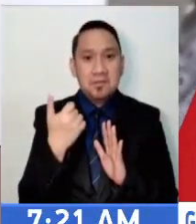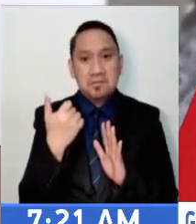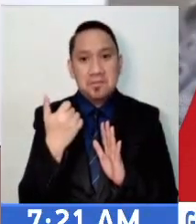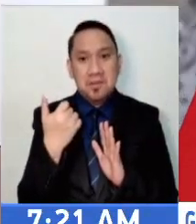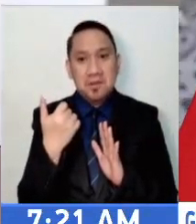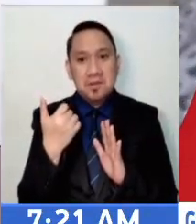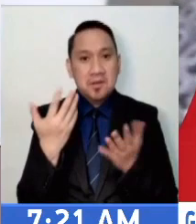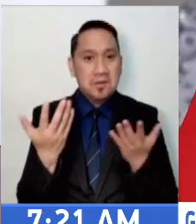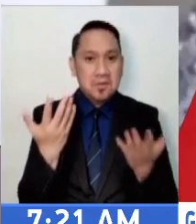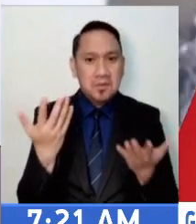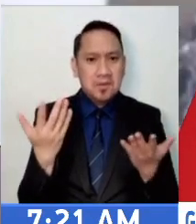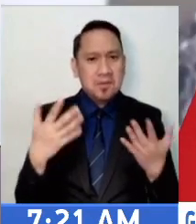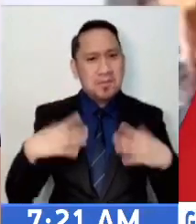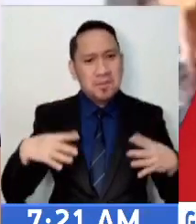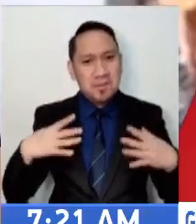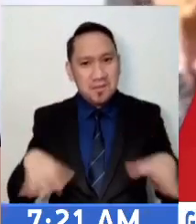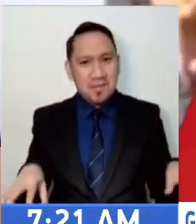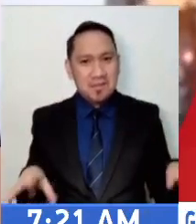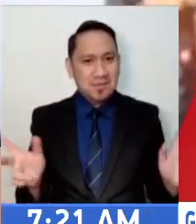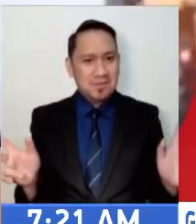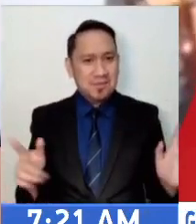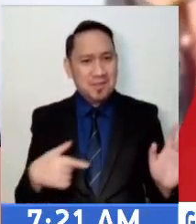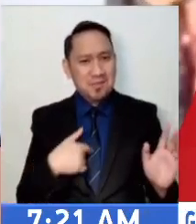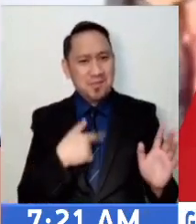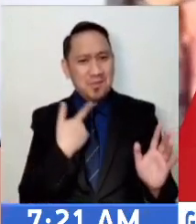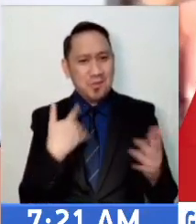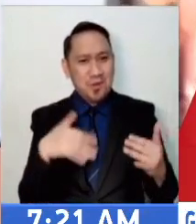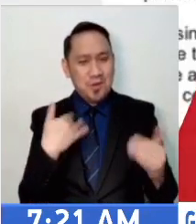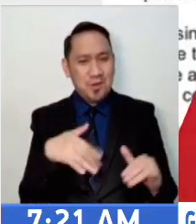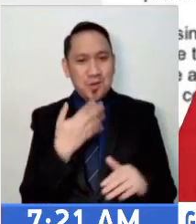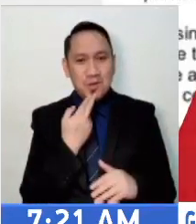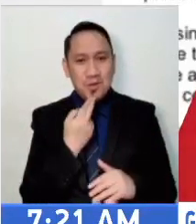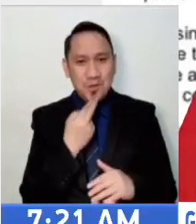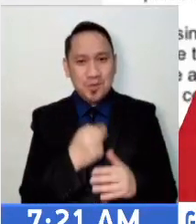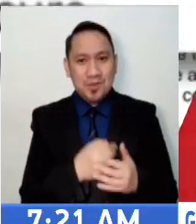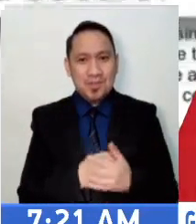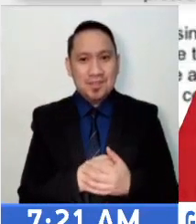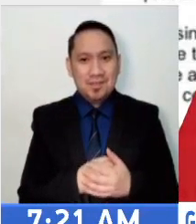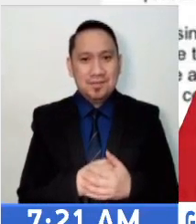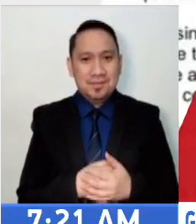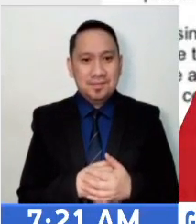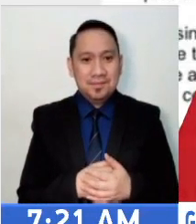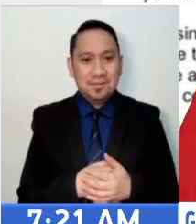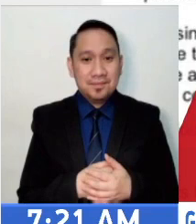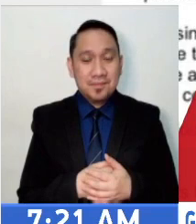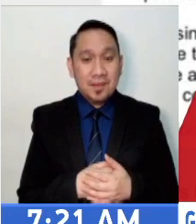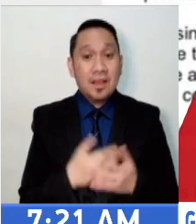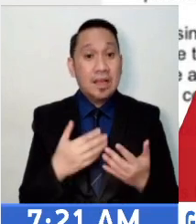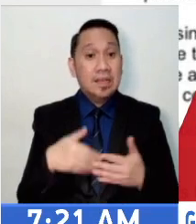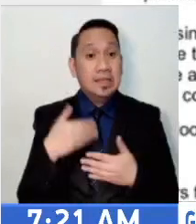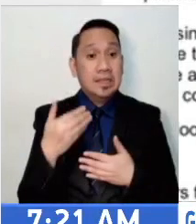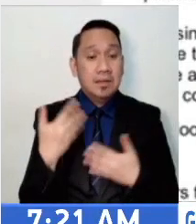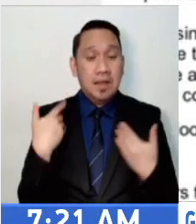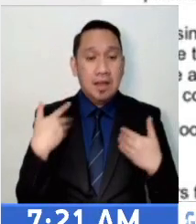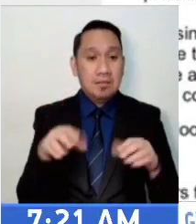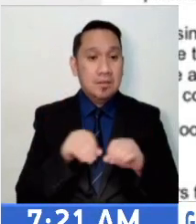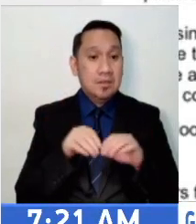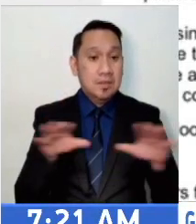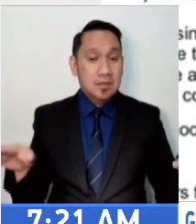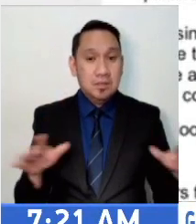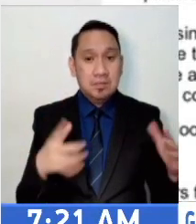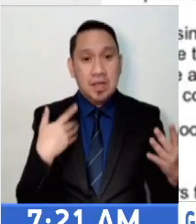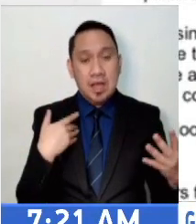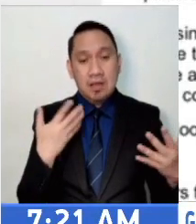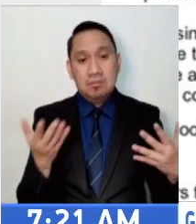outfits, sabi ko, hala, ang fun naman nito. So I feel like it's like a safe space. Pero kamakailan, kumalat online ang aligasyong na-leak